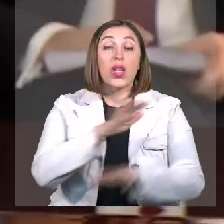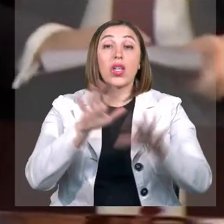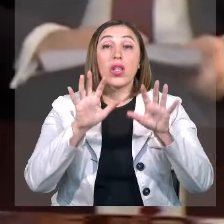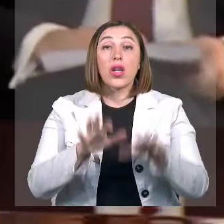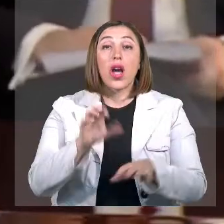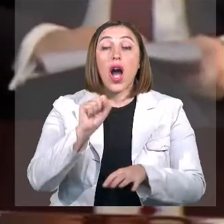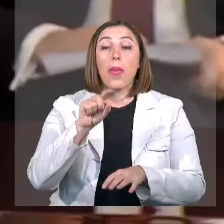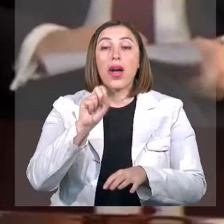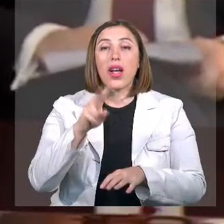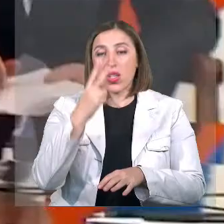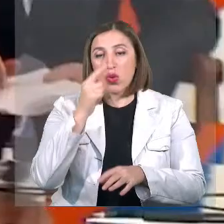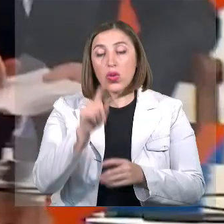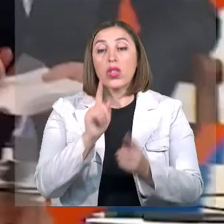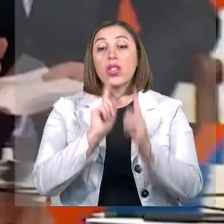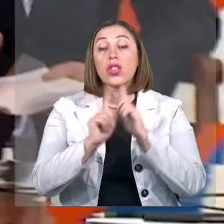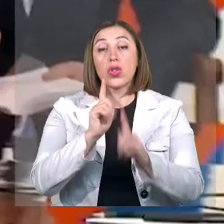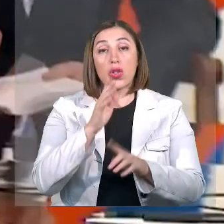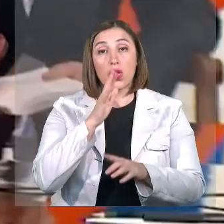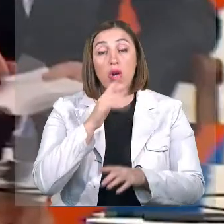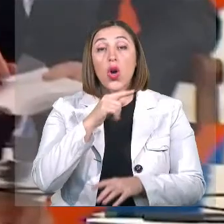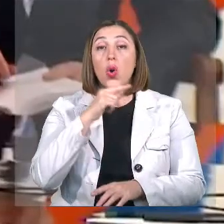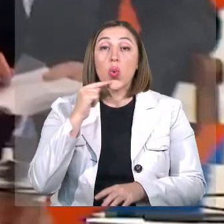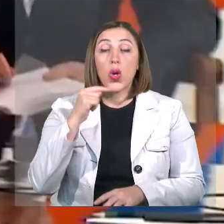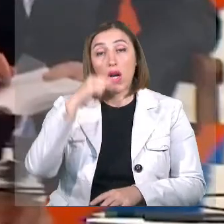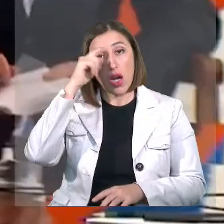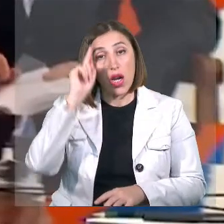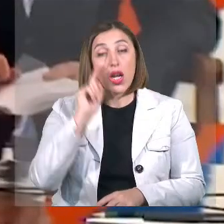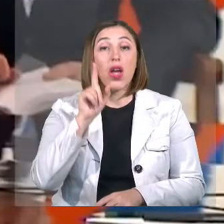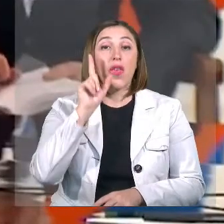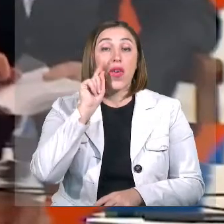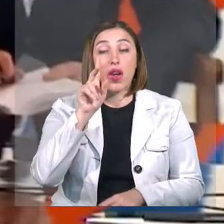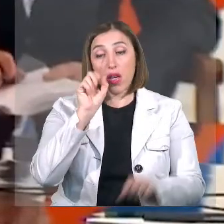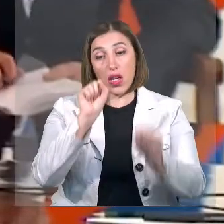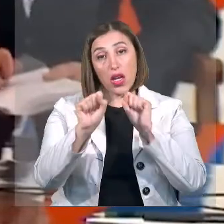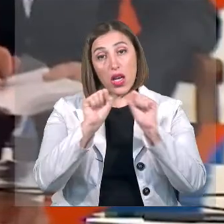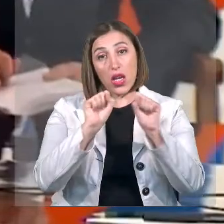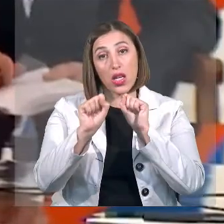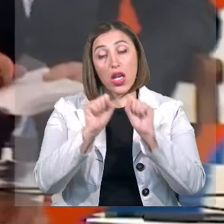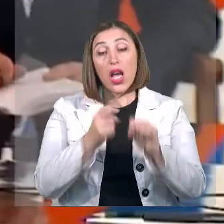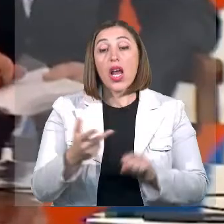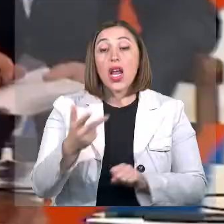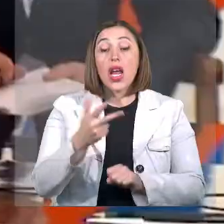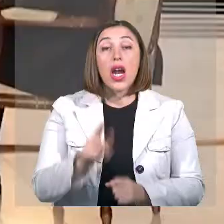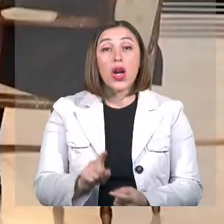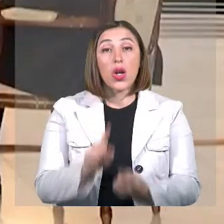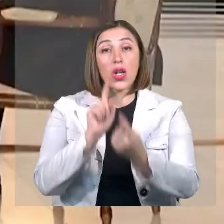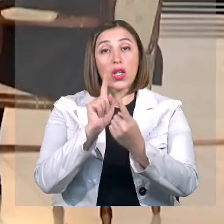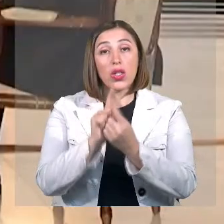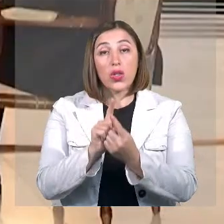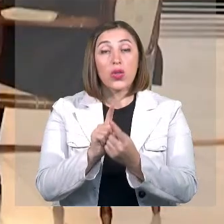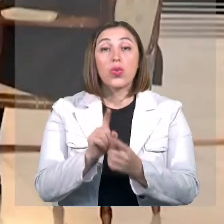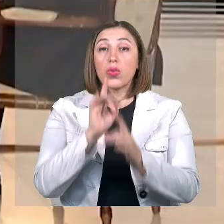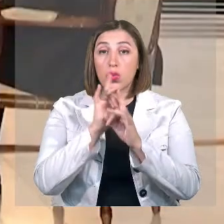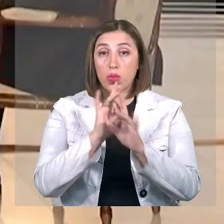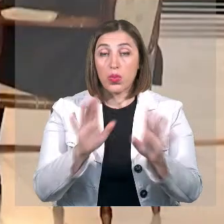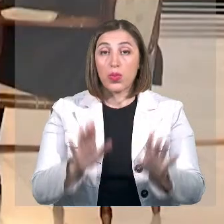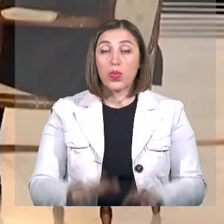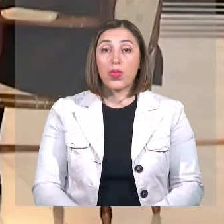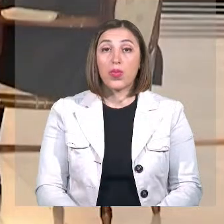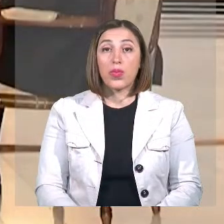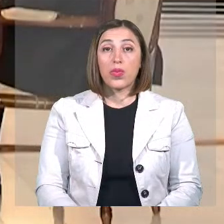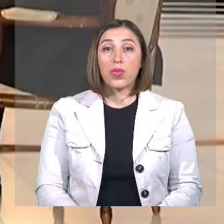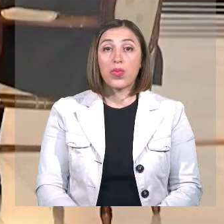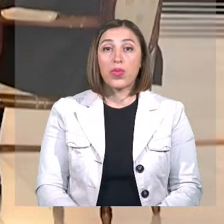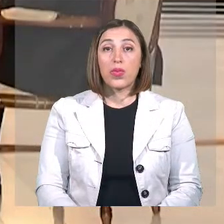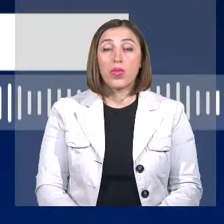ոչ պաշտոնական գագաթնաժողովին Ռուսաստանի, Ադրբեջանի և Հայաստանի ղեկավարների երկկողմ հանդիպում չի կայանա։ Կայդ